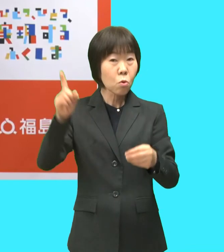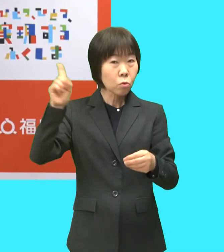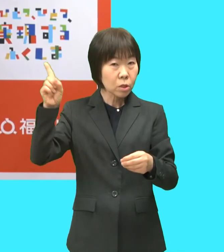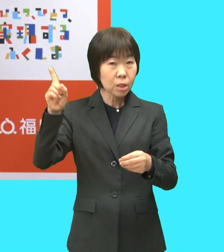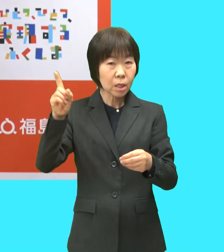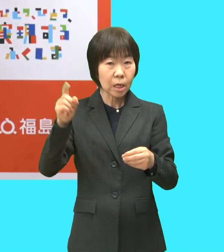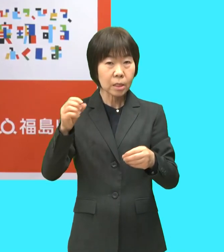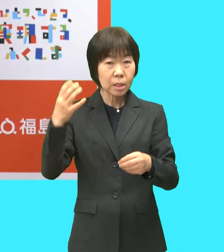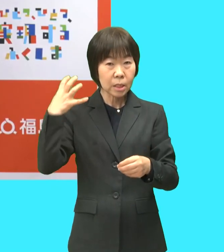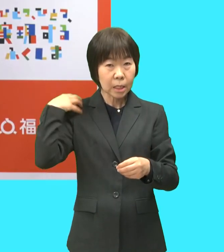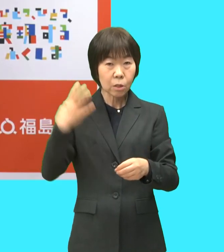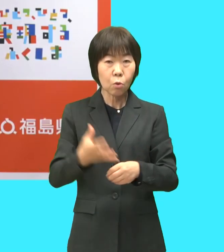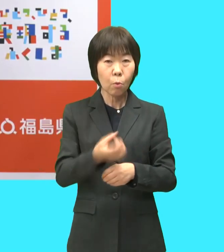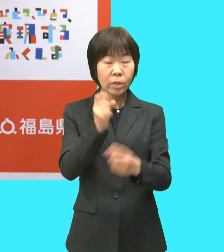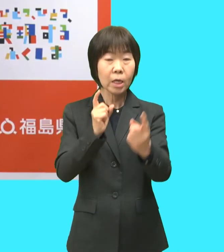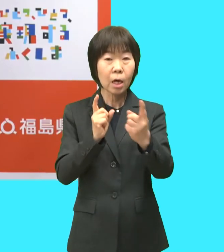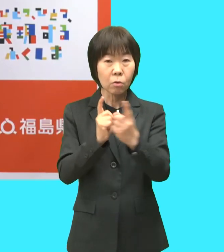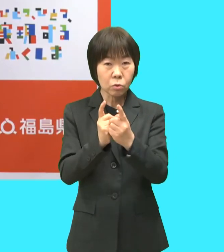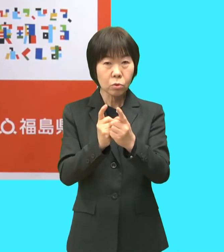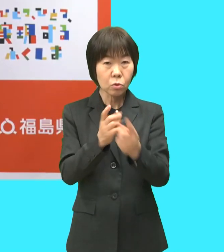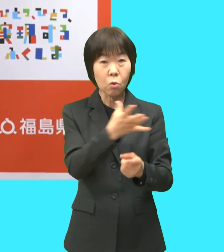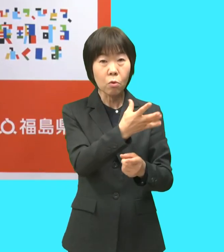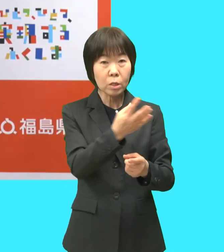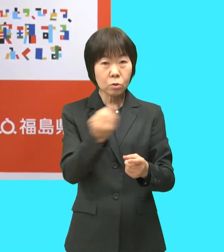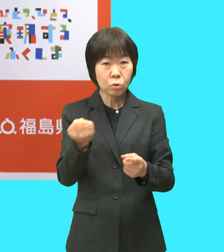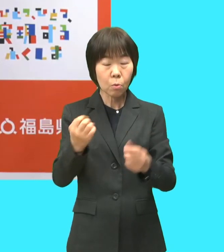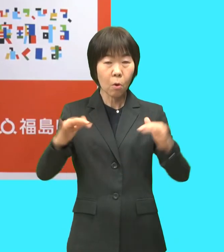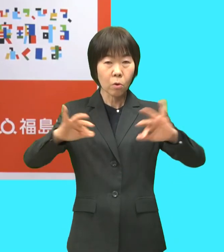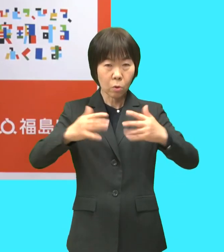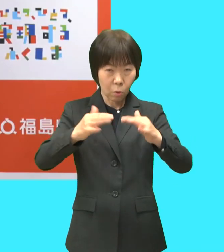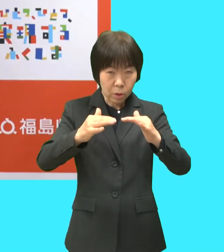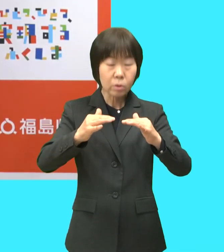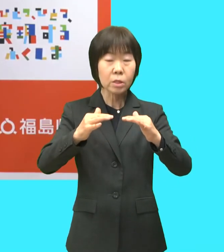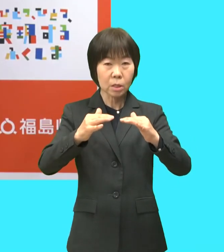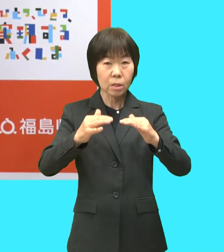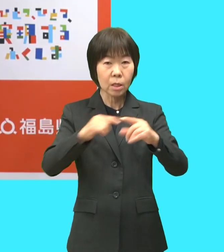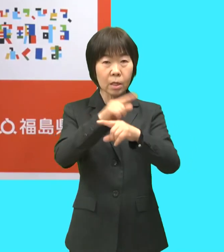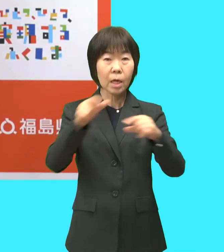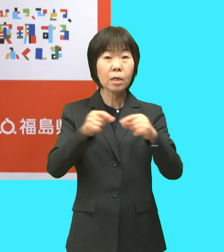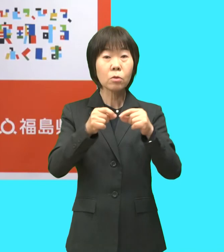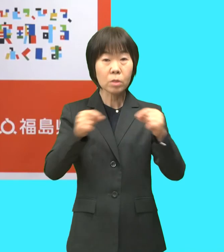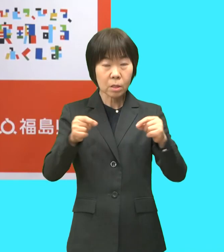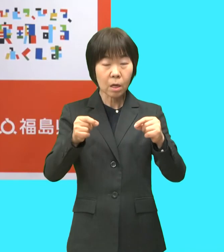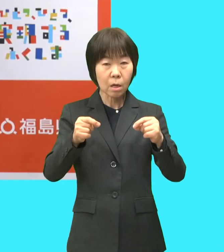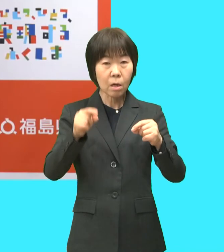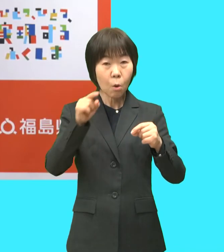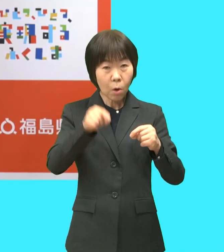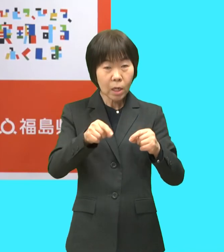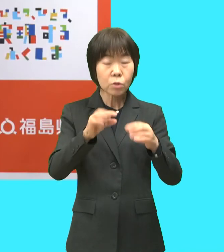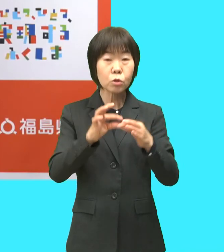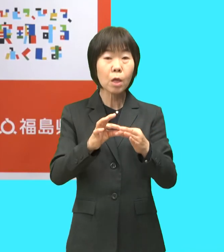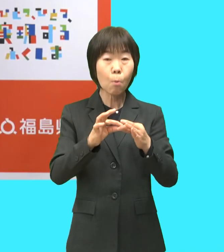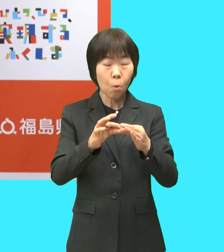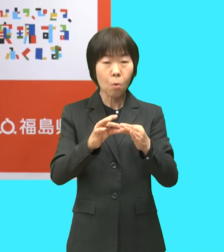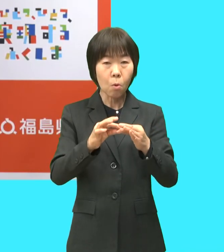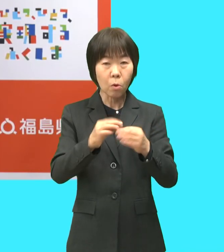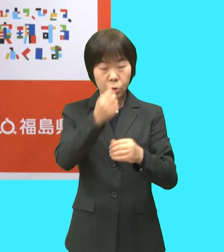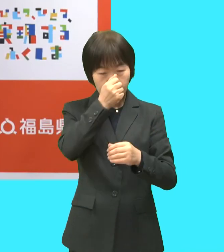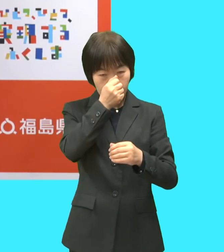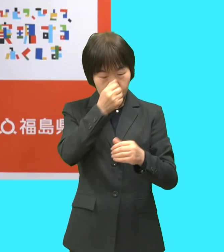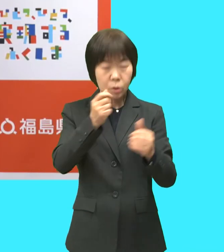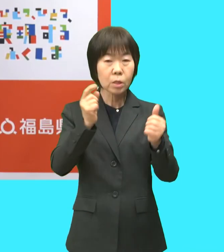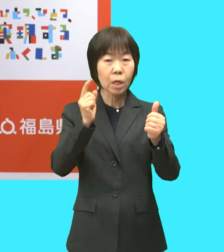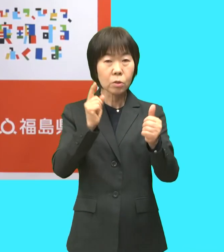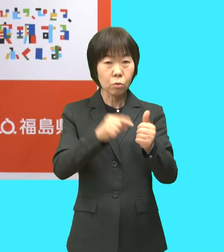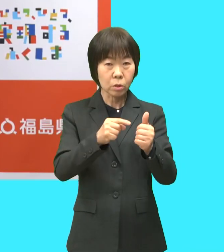任を持って対応するよう幾度も協議を重ね、結果としてこれについても十分な措置が